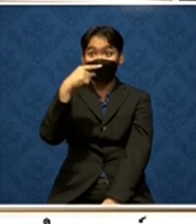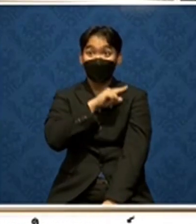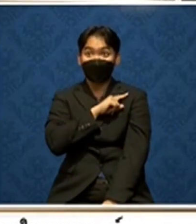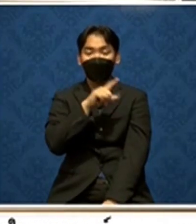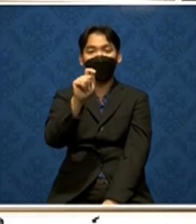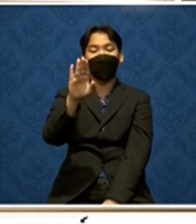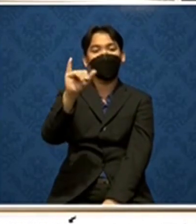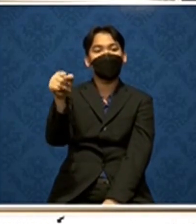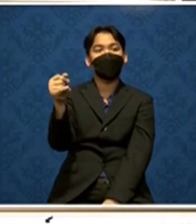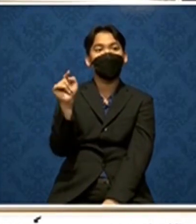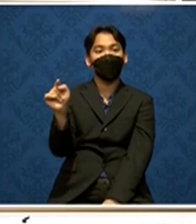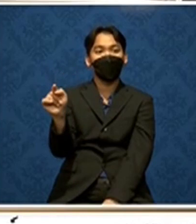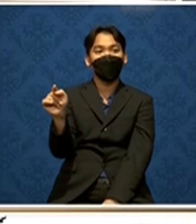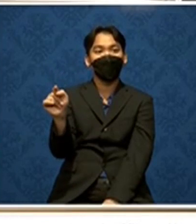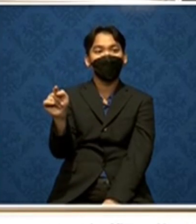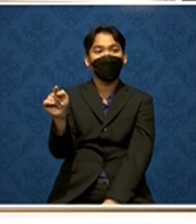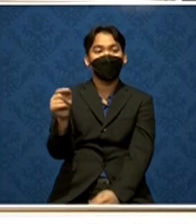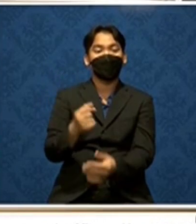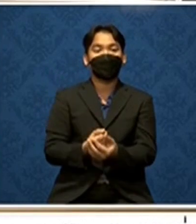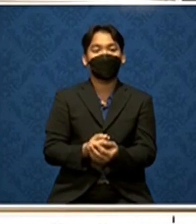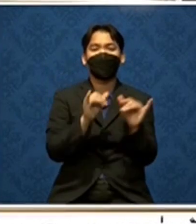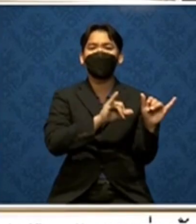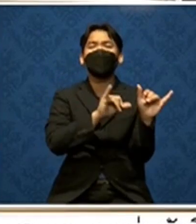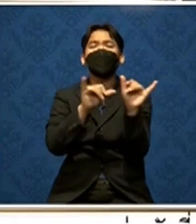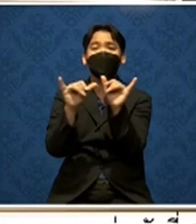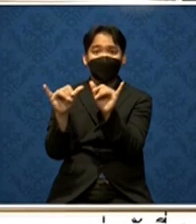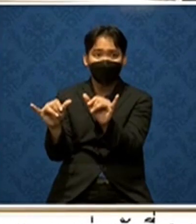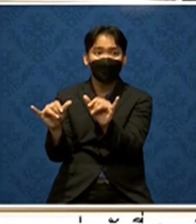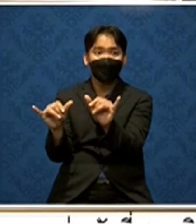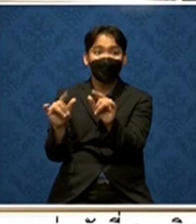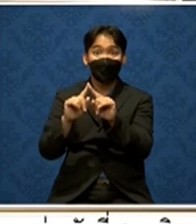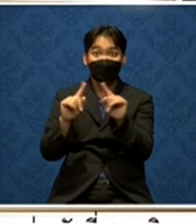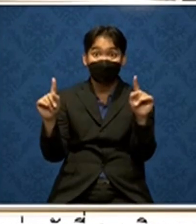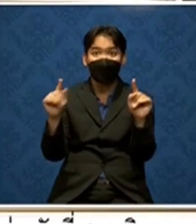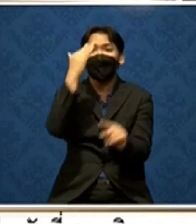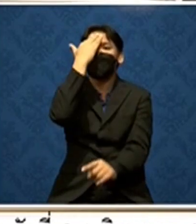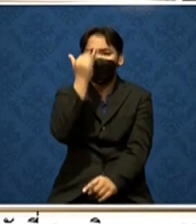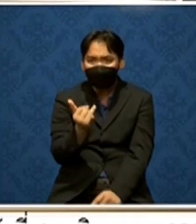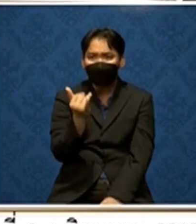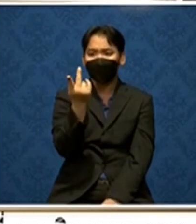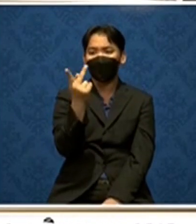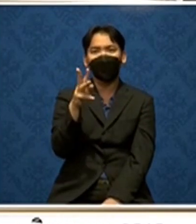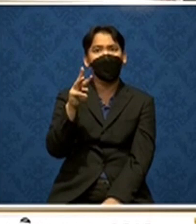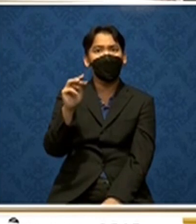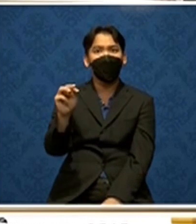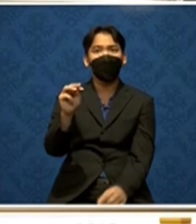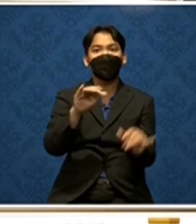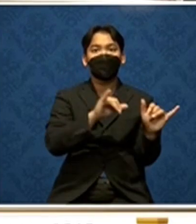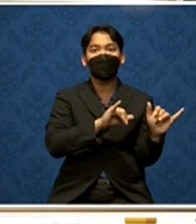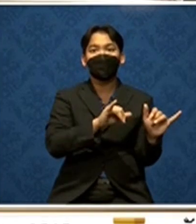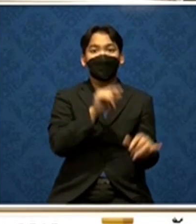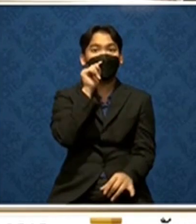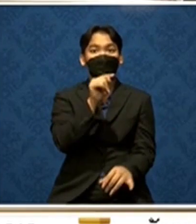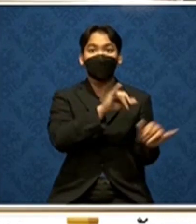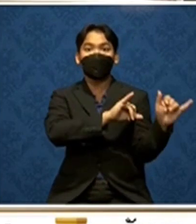พสต.ขอโอนย้ายแล้วเหตุใดครม. ไม่อนุมัติทั้งหมดที่เขาแสดงความประส